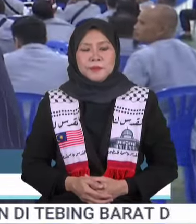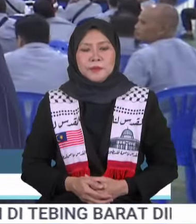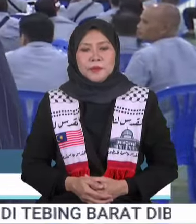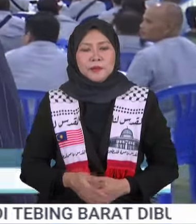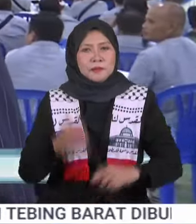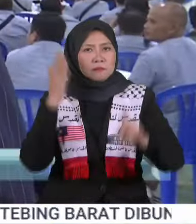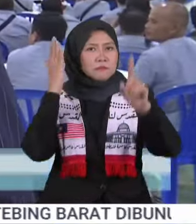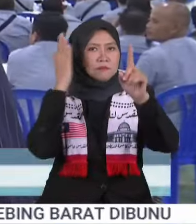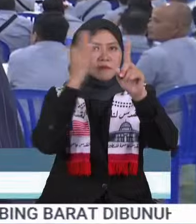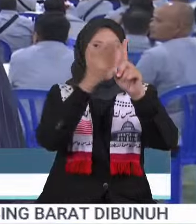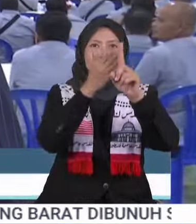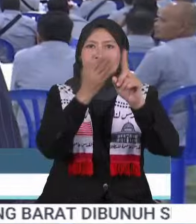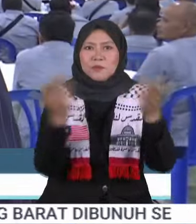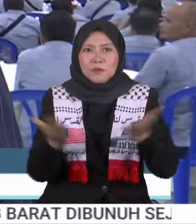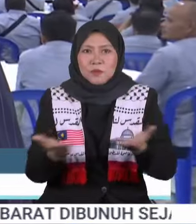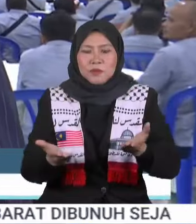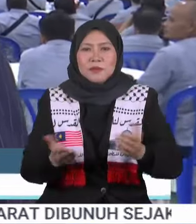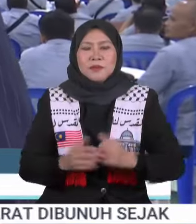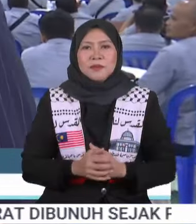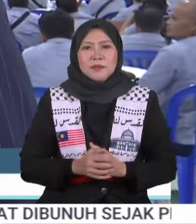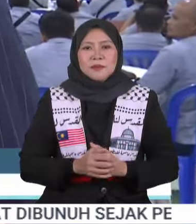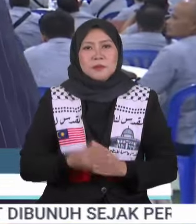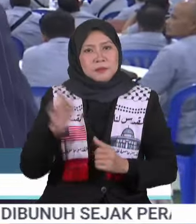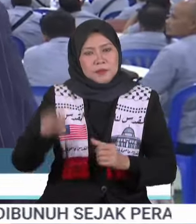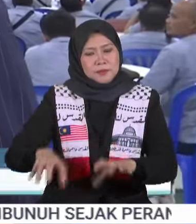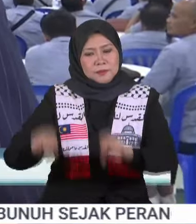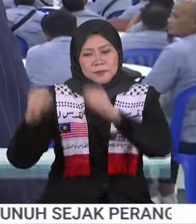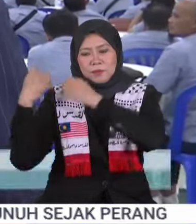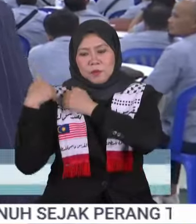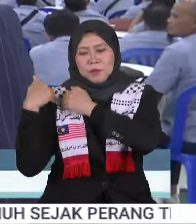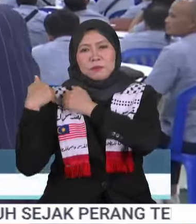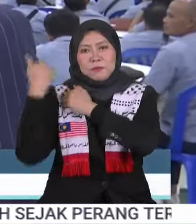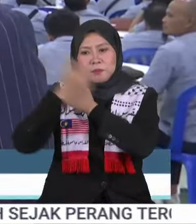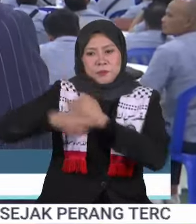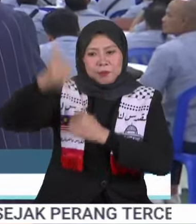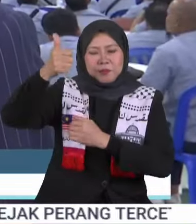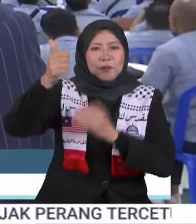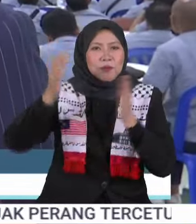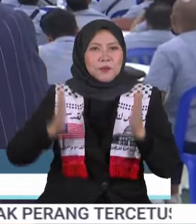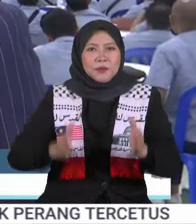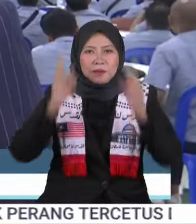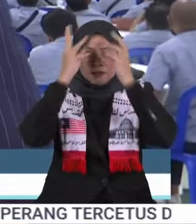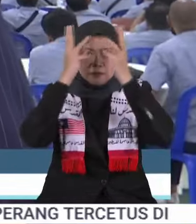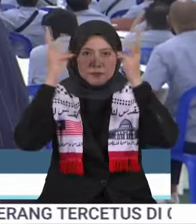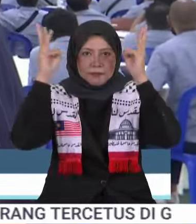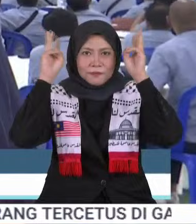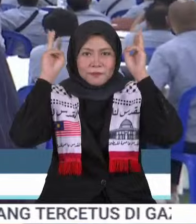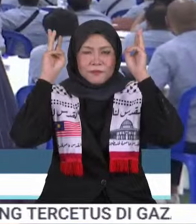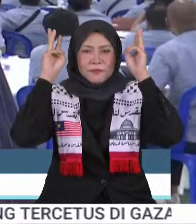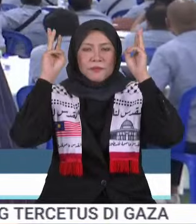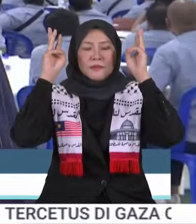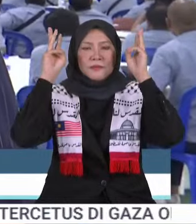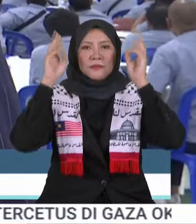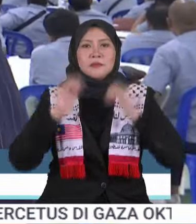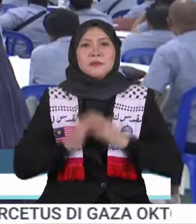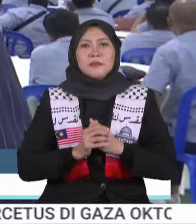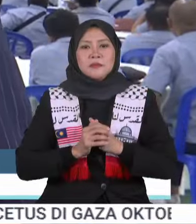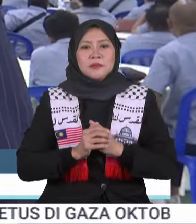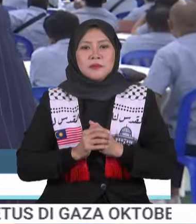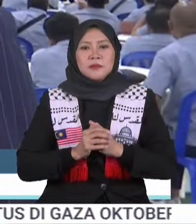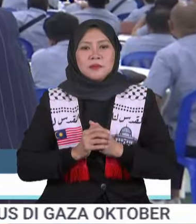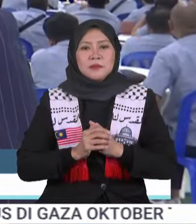Matlamat dia adalah untuk meletak tanggungjawab menjaga orang asli ini daripada